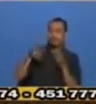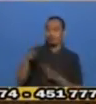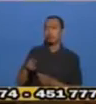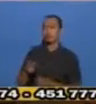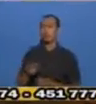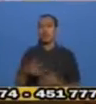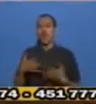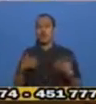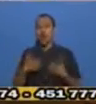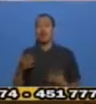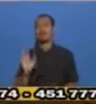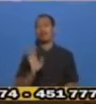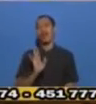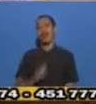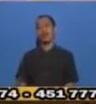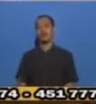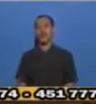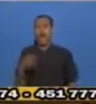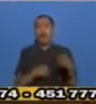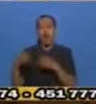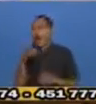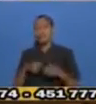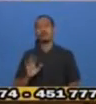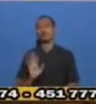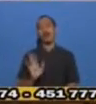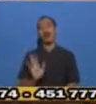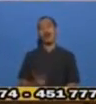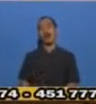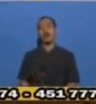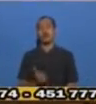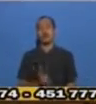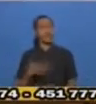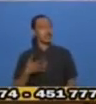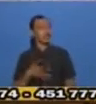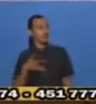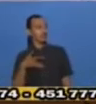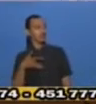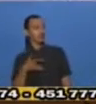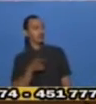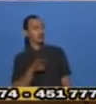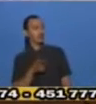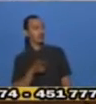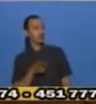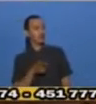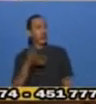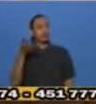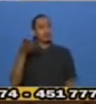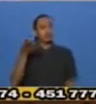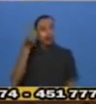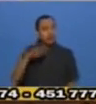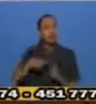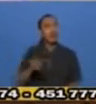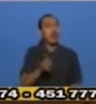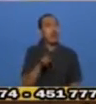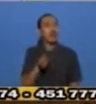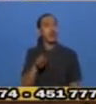itu nanti ngamuk, saya yang nggak merasakan, saya ikut, saya sakit hati. Dia itu manusia punya yang sama. Kenapa harus dibedakan? Artinya lingkungan belum